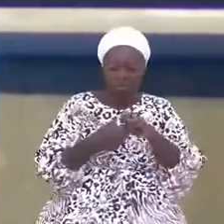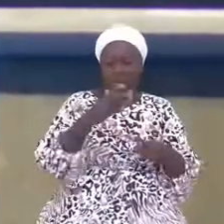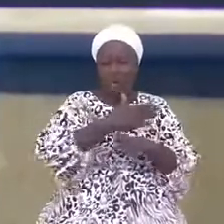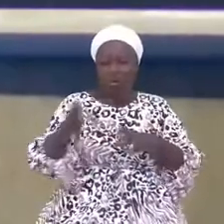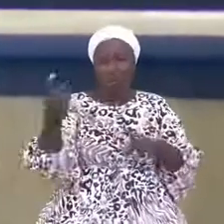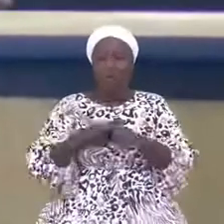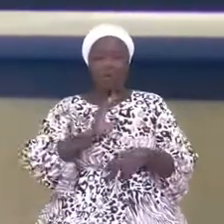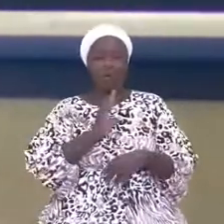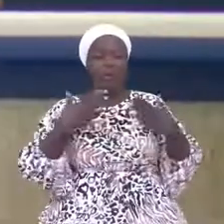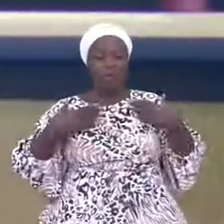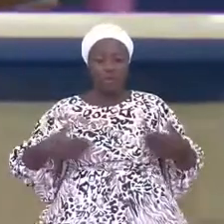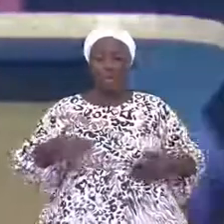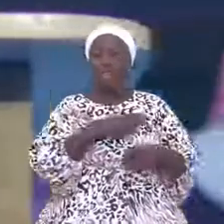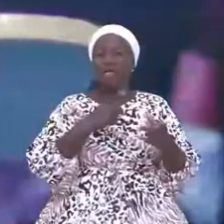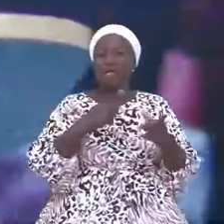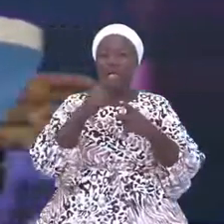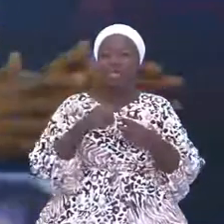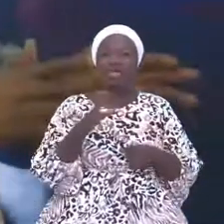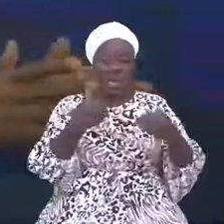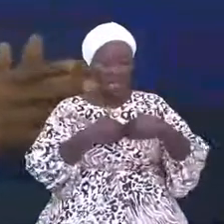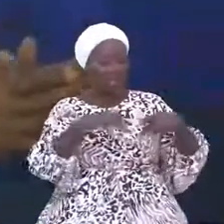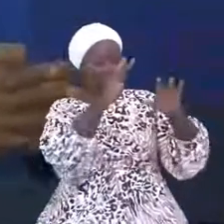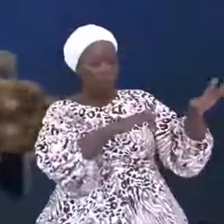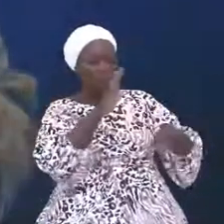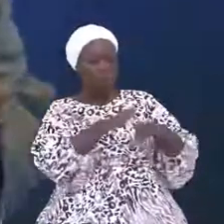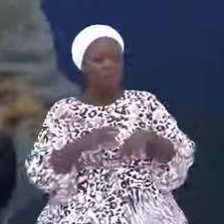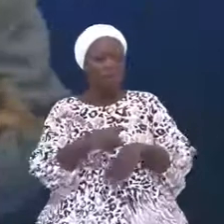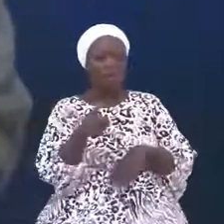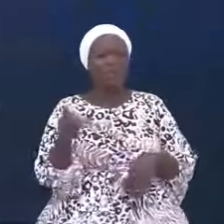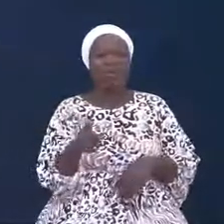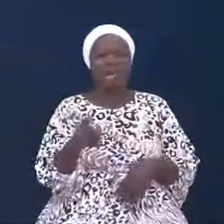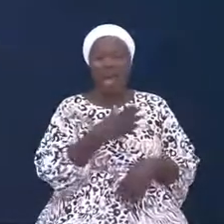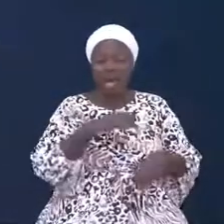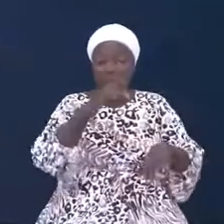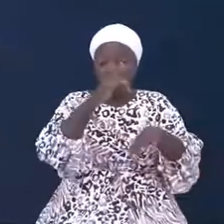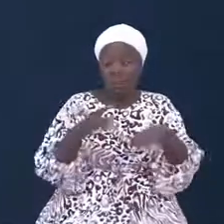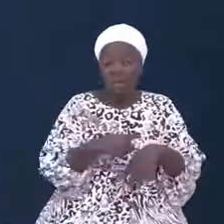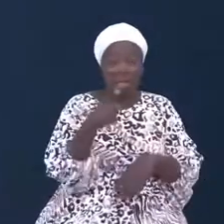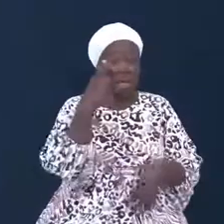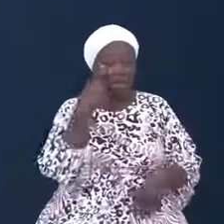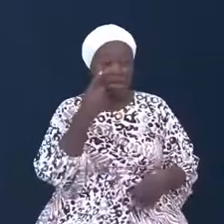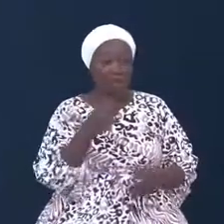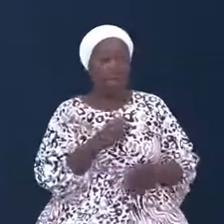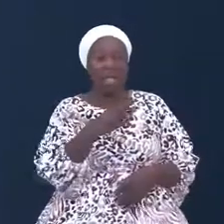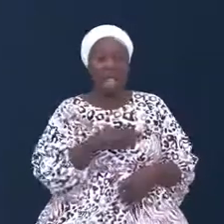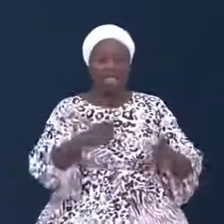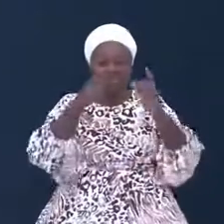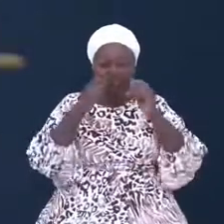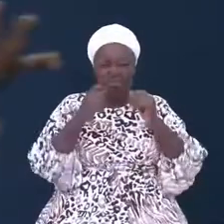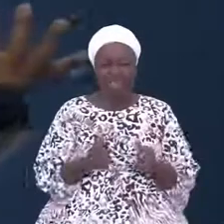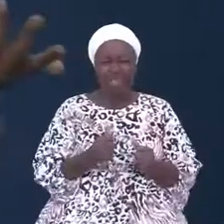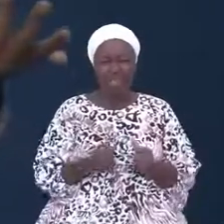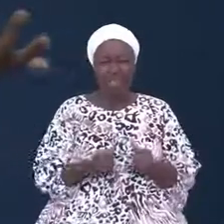les maladies et les infirmités de nos vies, de nos corps. Et ému de compassion, Jésus